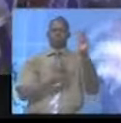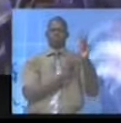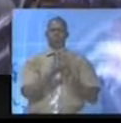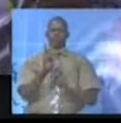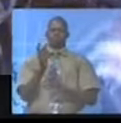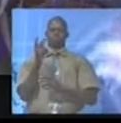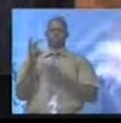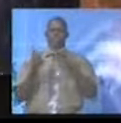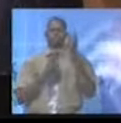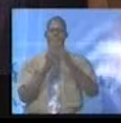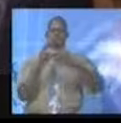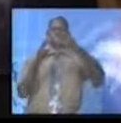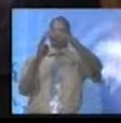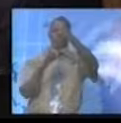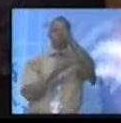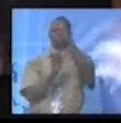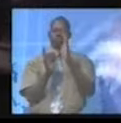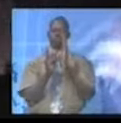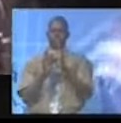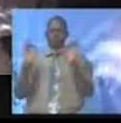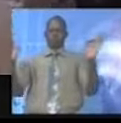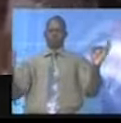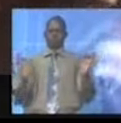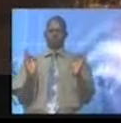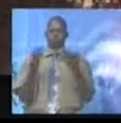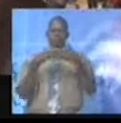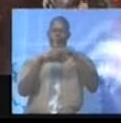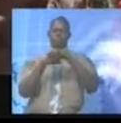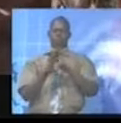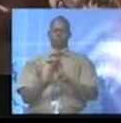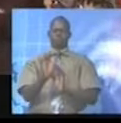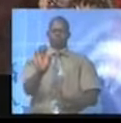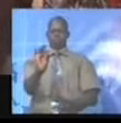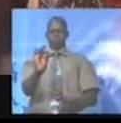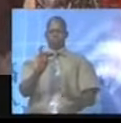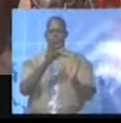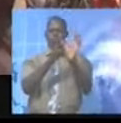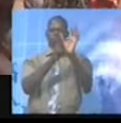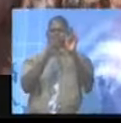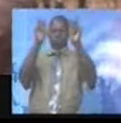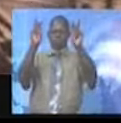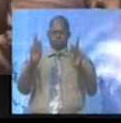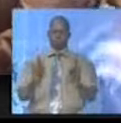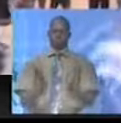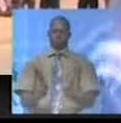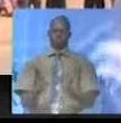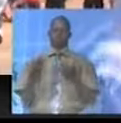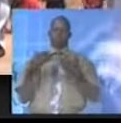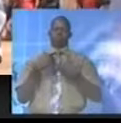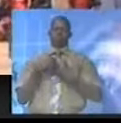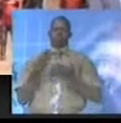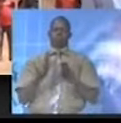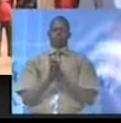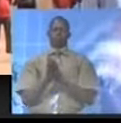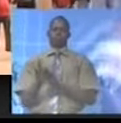La visite de stand d'exposition de la foire de l'intégration et la distinction de partenaires et personnalités ont clos